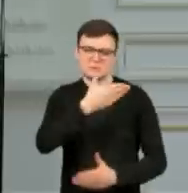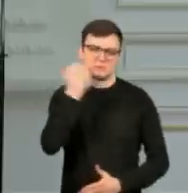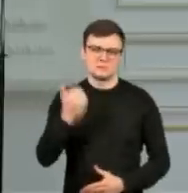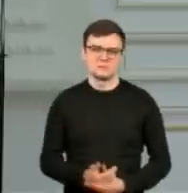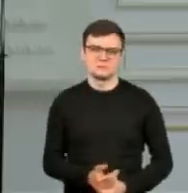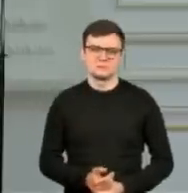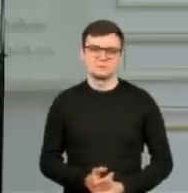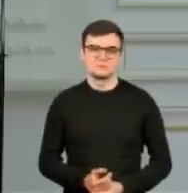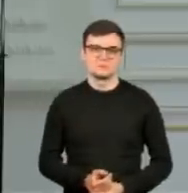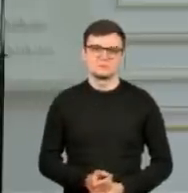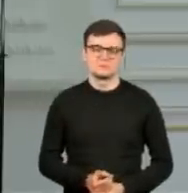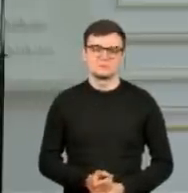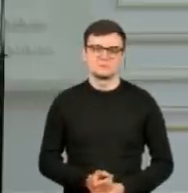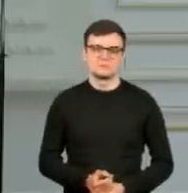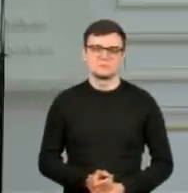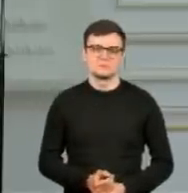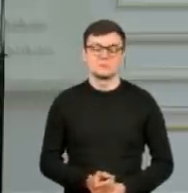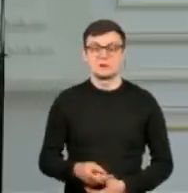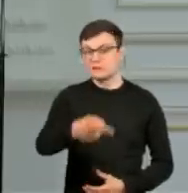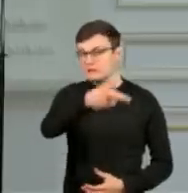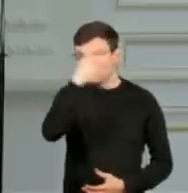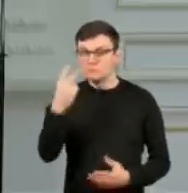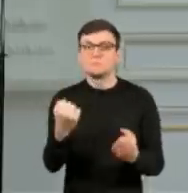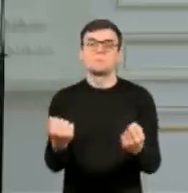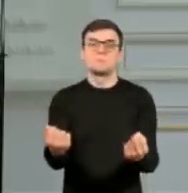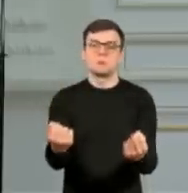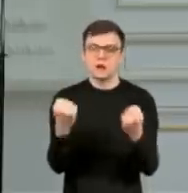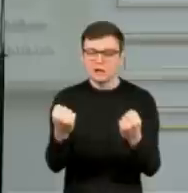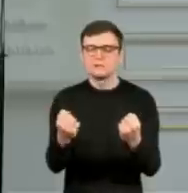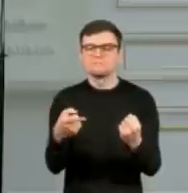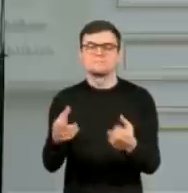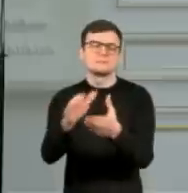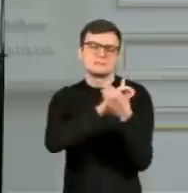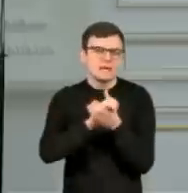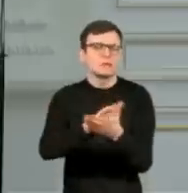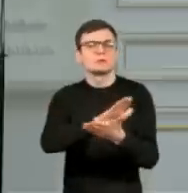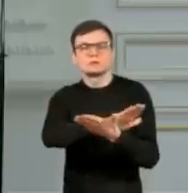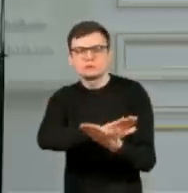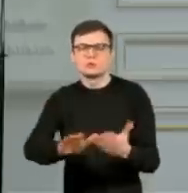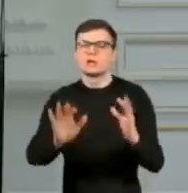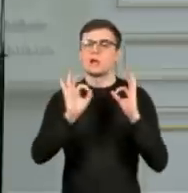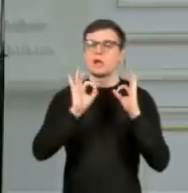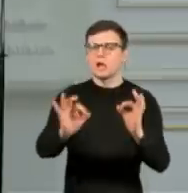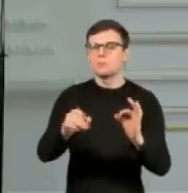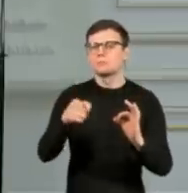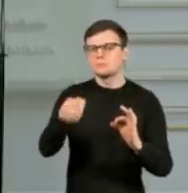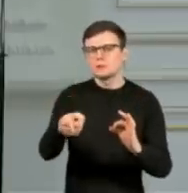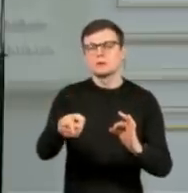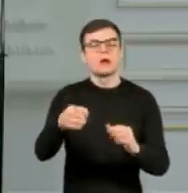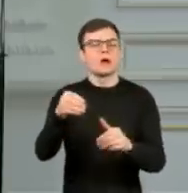dalykais. Lietuva remia taikų, tvarų ir visapusišką Armėnijos